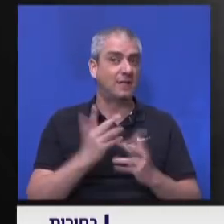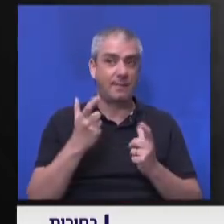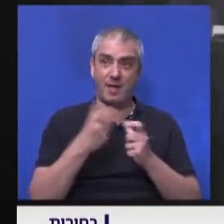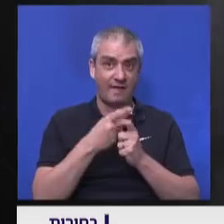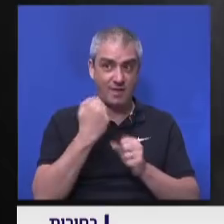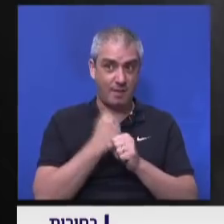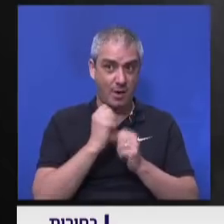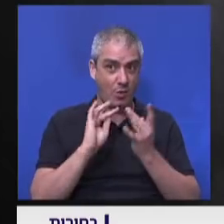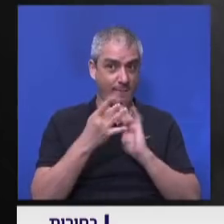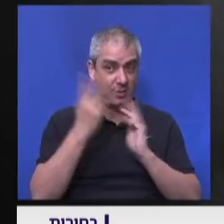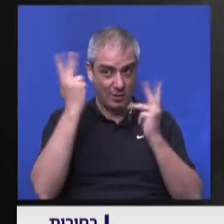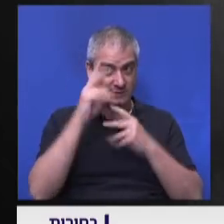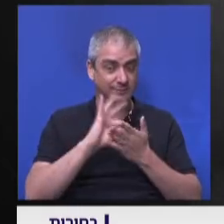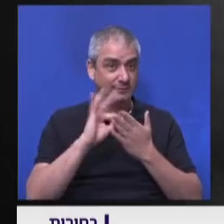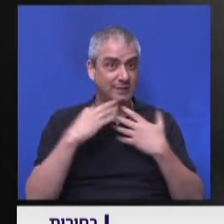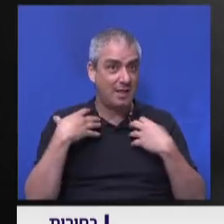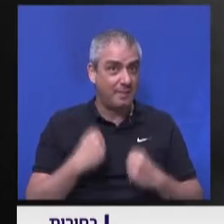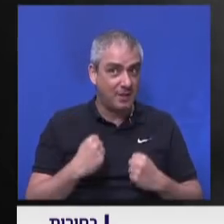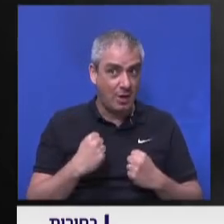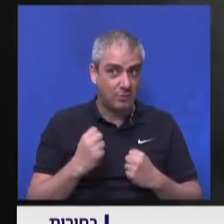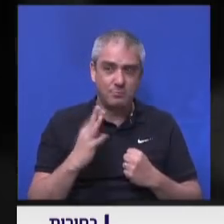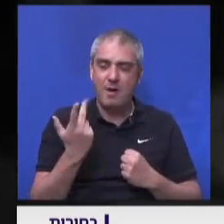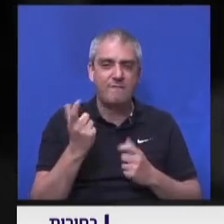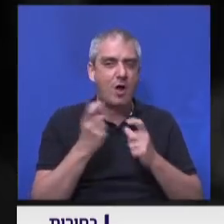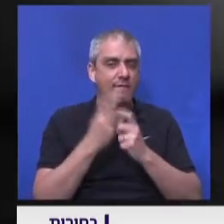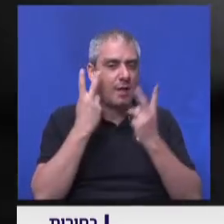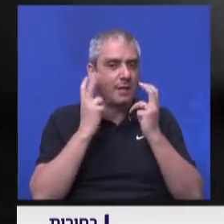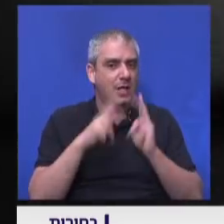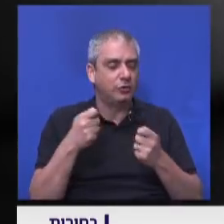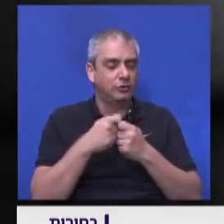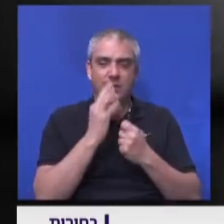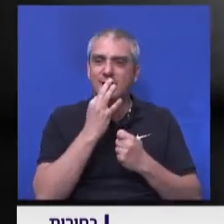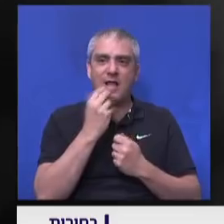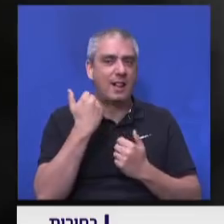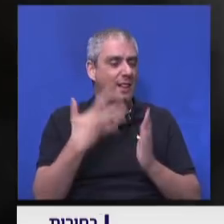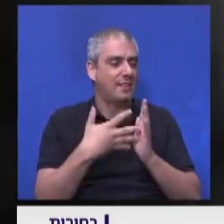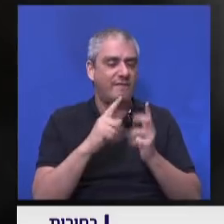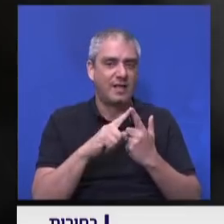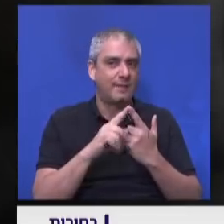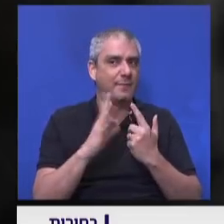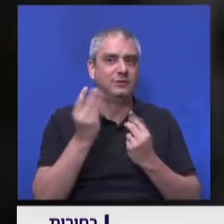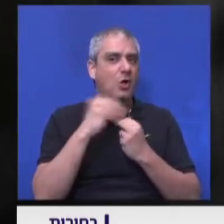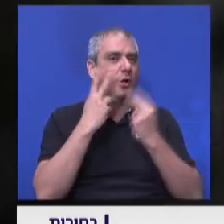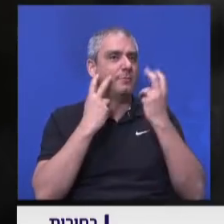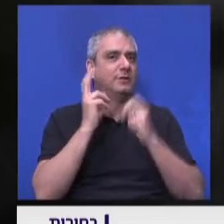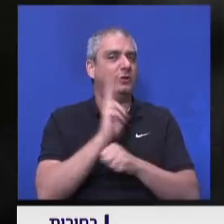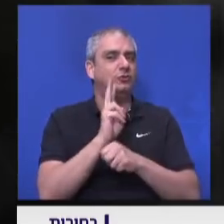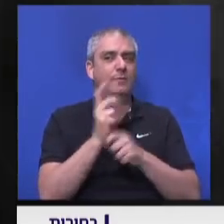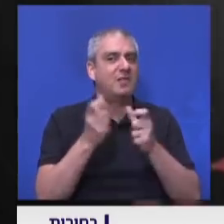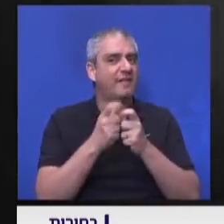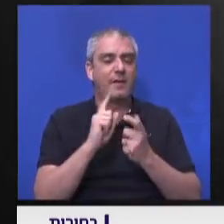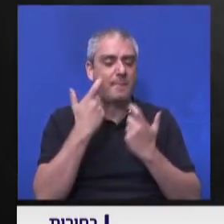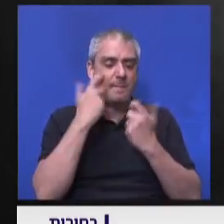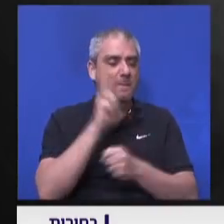להסכם עם משרד הביטחון? מאיפה יש לחברה מידע אודות גיל של נבדקים? איזה עוד מידע שומר את החברה? מי מפקח שמידע לא